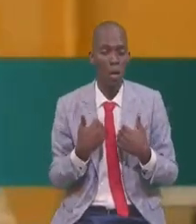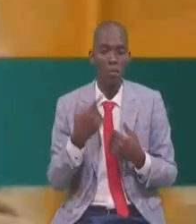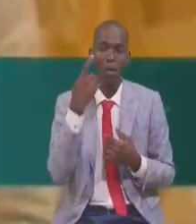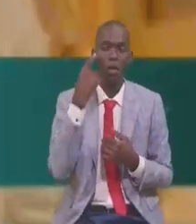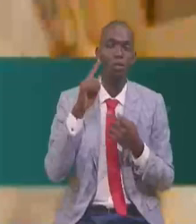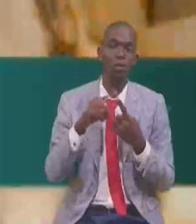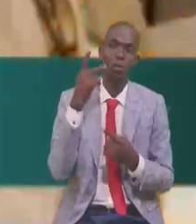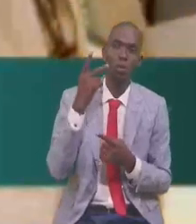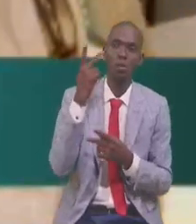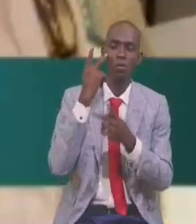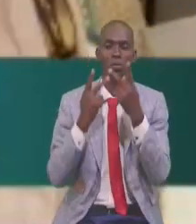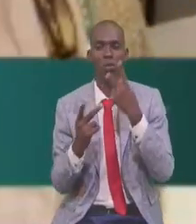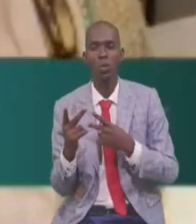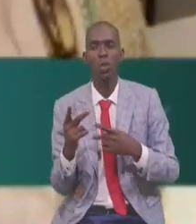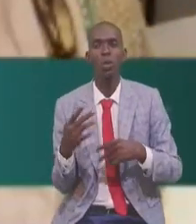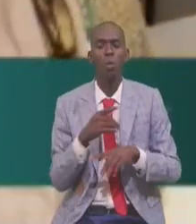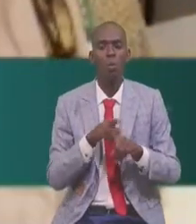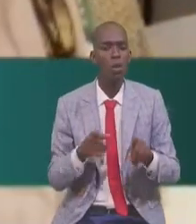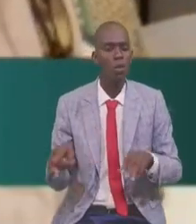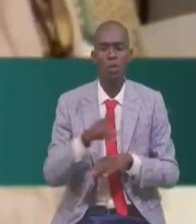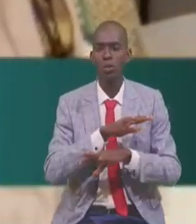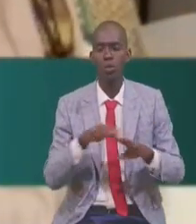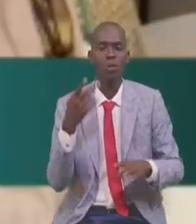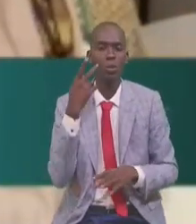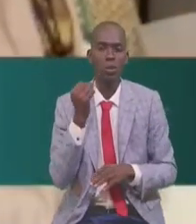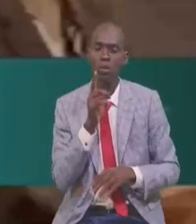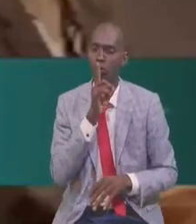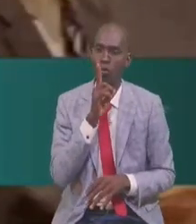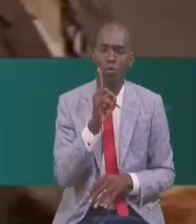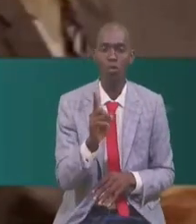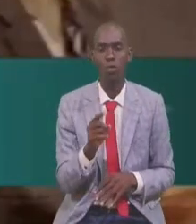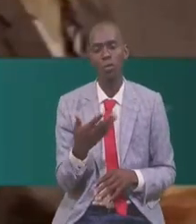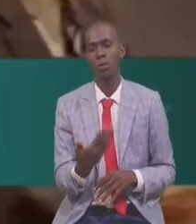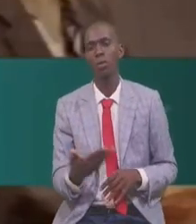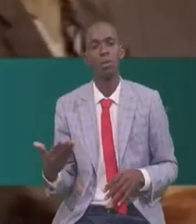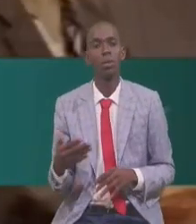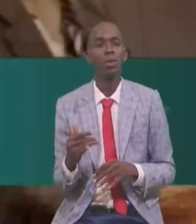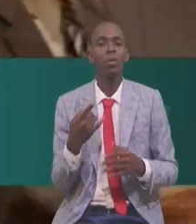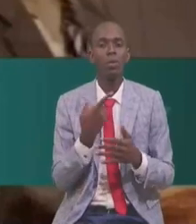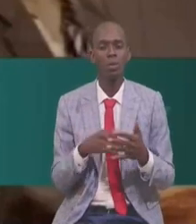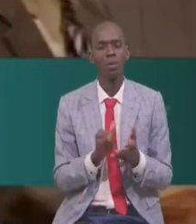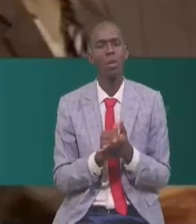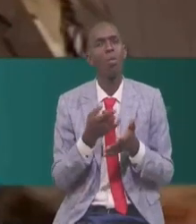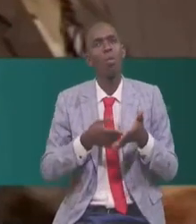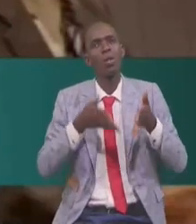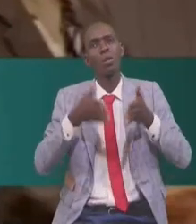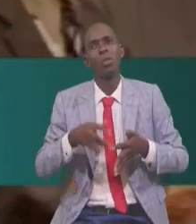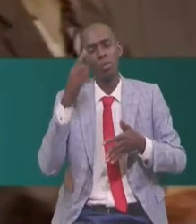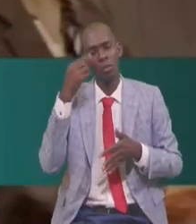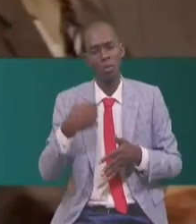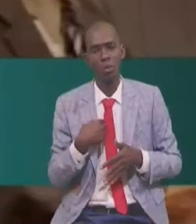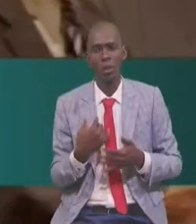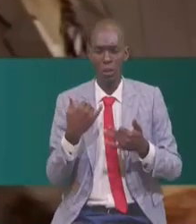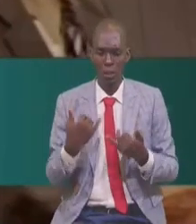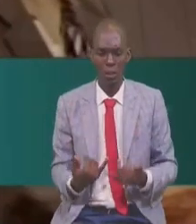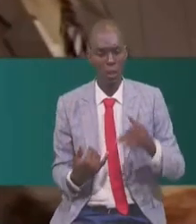ils voient cela, mais ils ne voient pas la réalité. Ils ne voient pas qu'est-ce qu'il y a dedans pour moi. Élie va partir